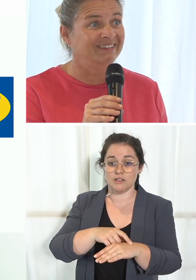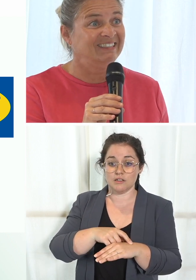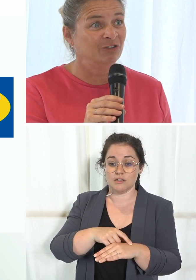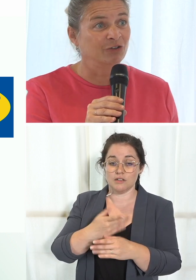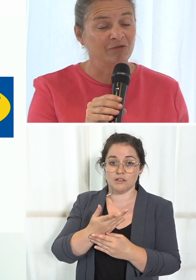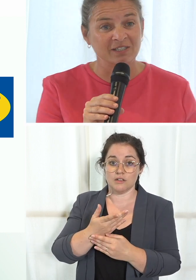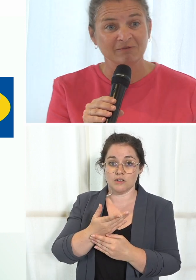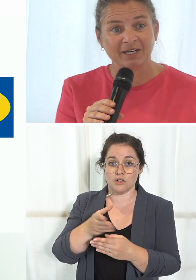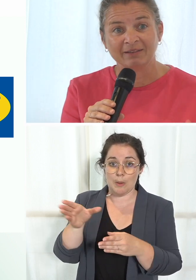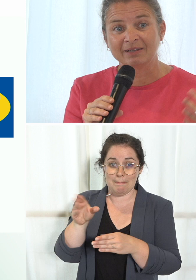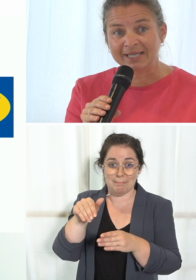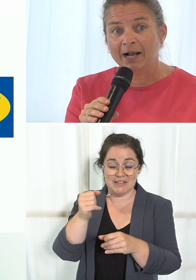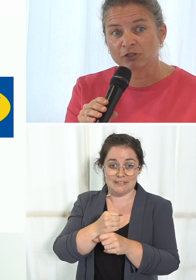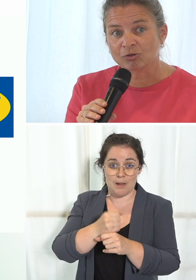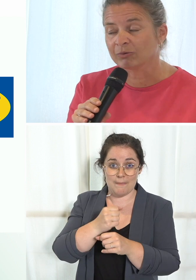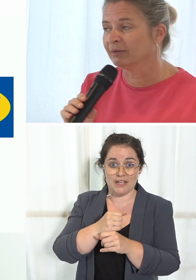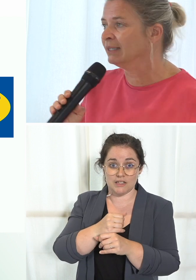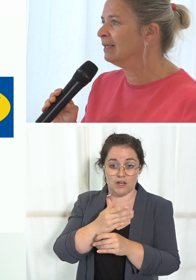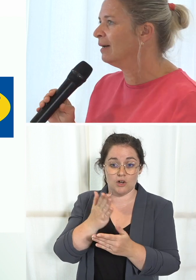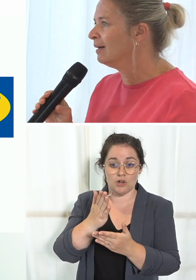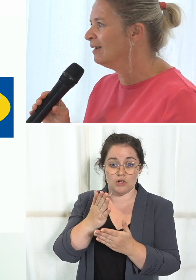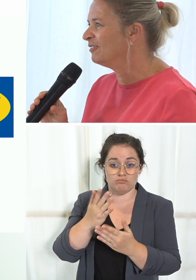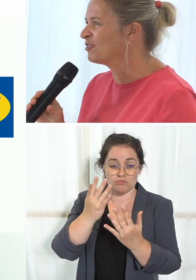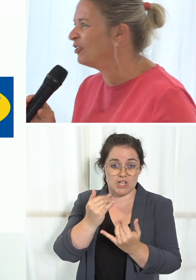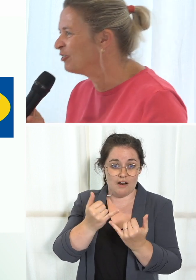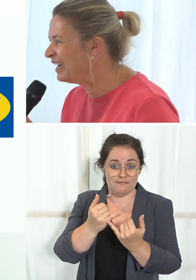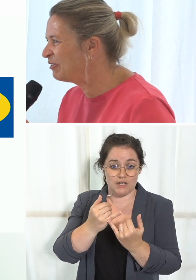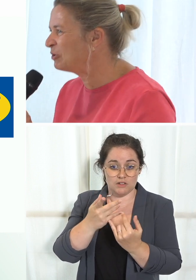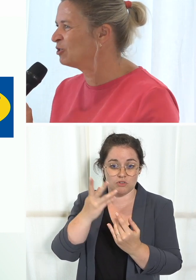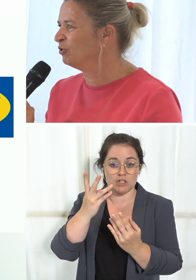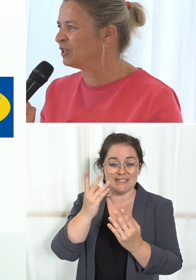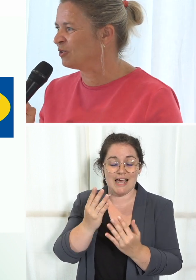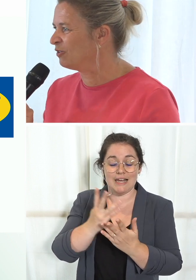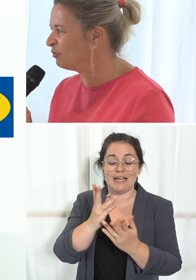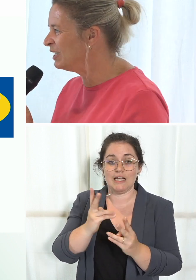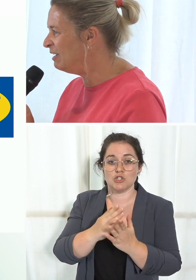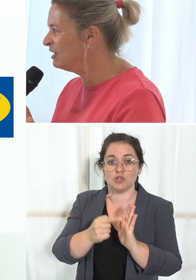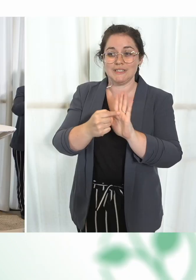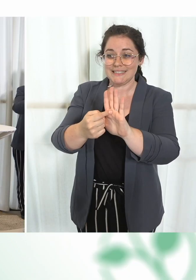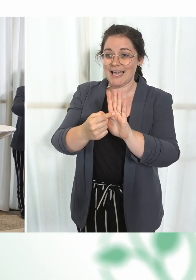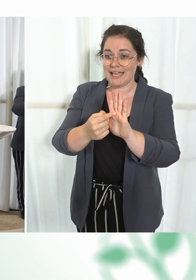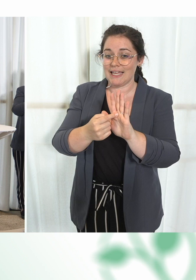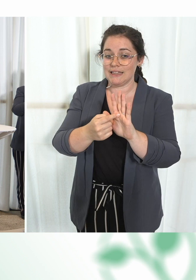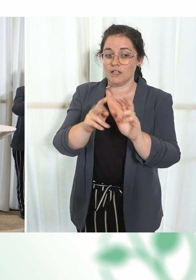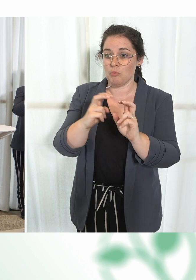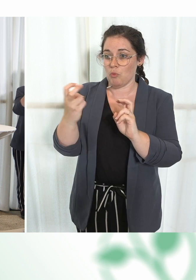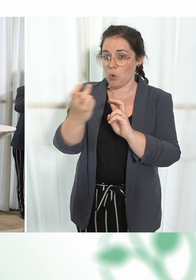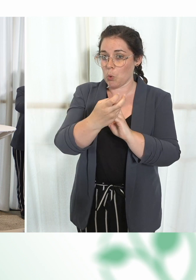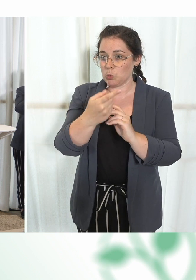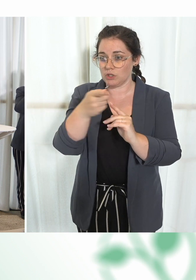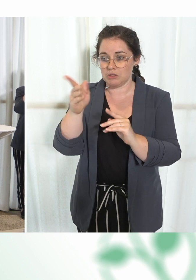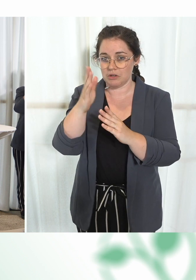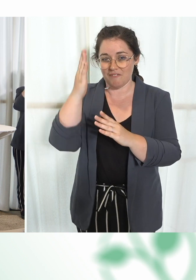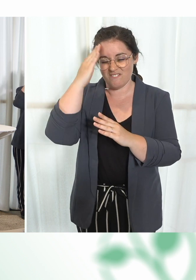Turnover, und da wissen wir anhand der Zahlen schon, und das kann ich da in der großen Runde sagen, und Unternehmen, die auch hier sind, wissen das,